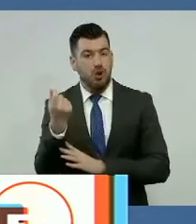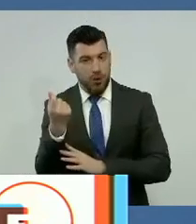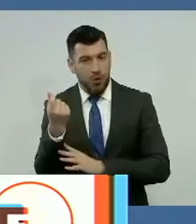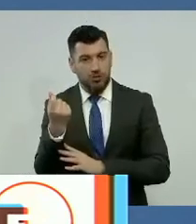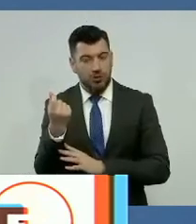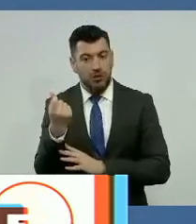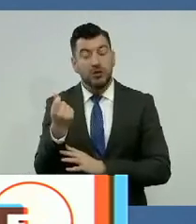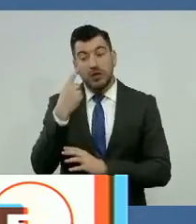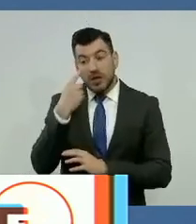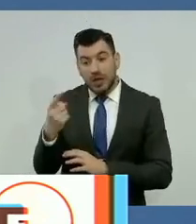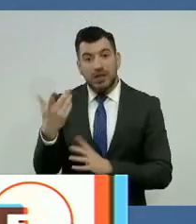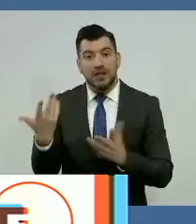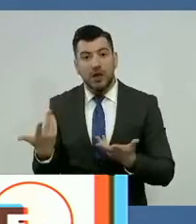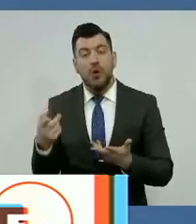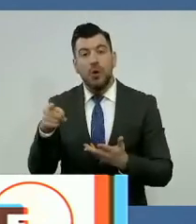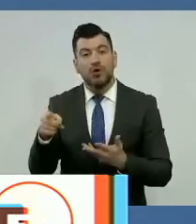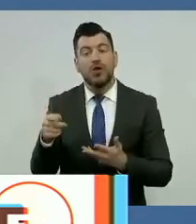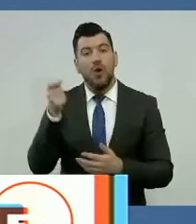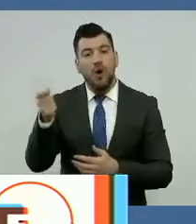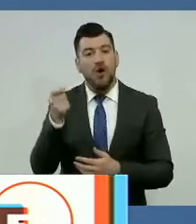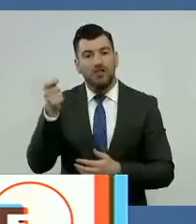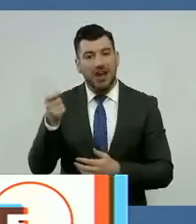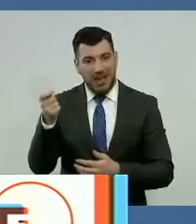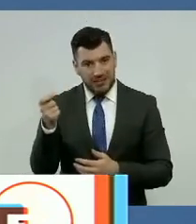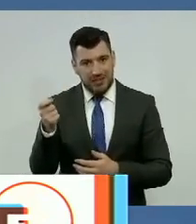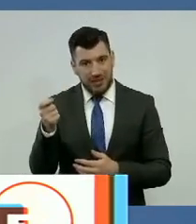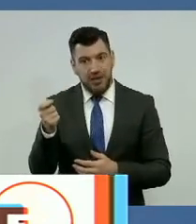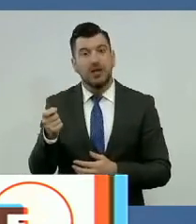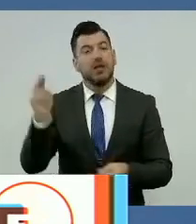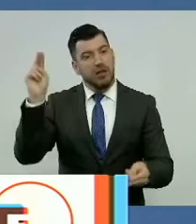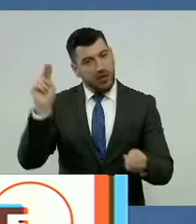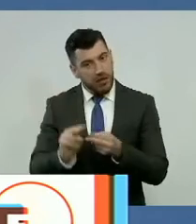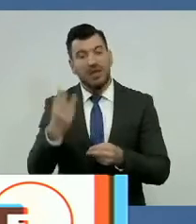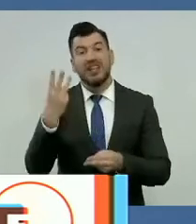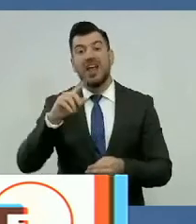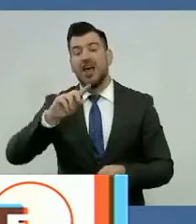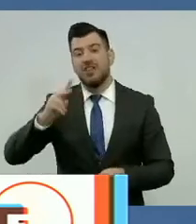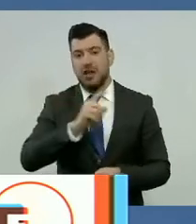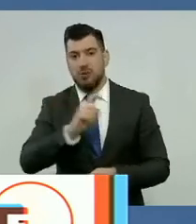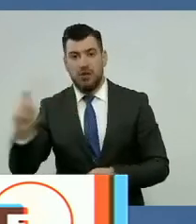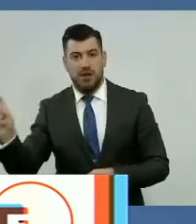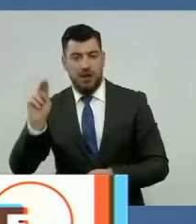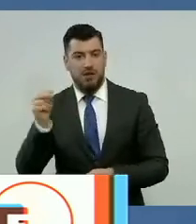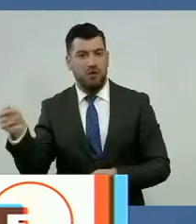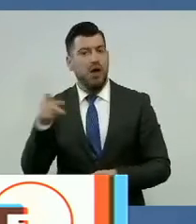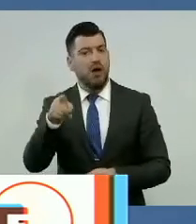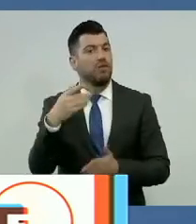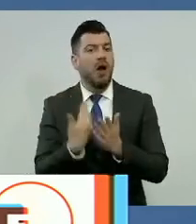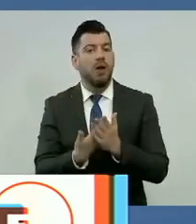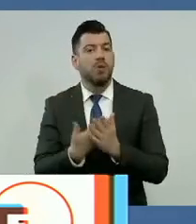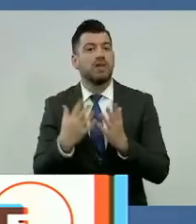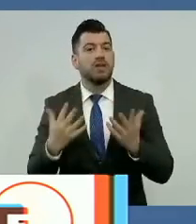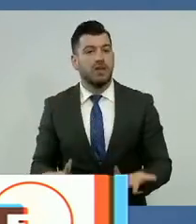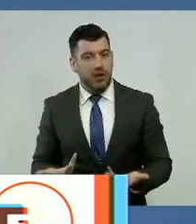οφειλές διαμορφώνονται πολύ χαμηλότερα, στα 3 δισεκατομμύρια ευρώ. Αποδεικνύεται έτσι η